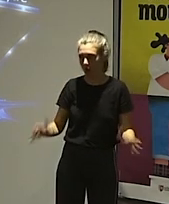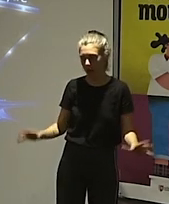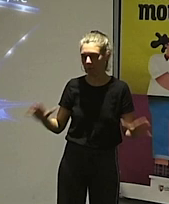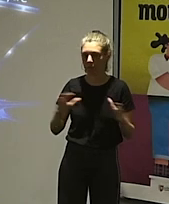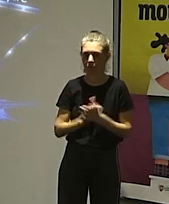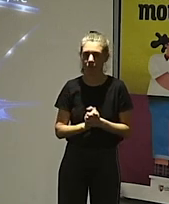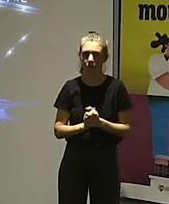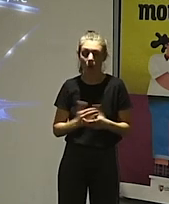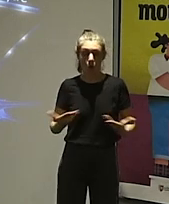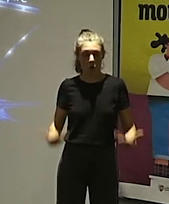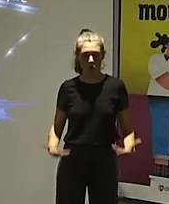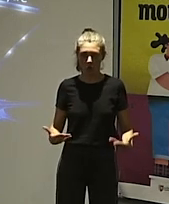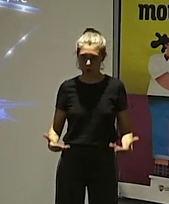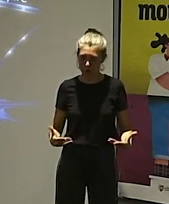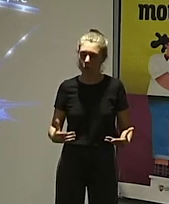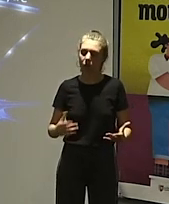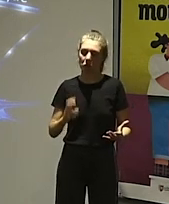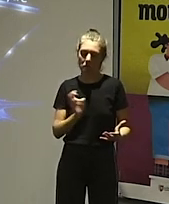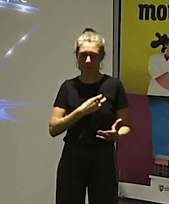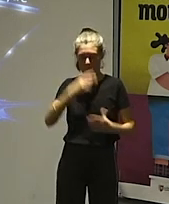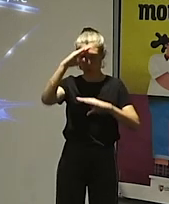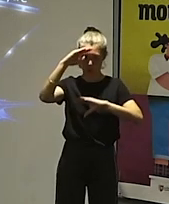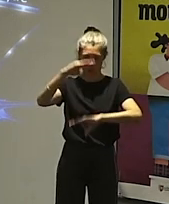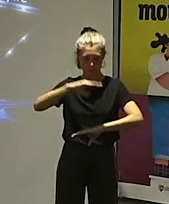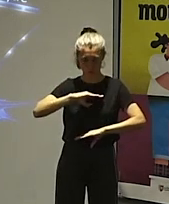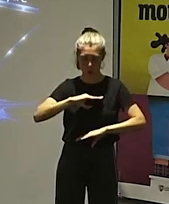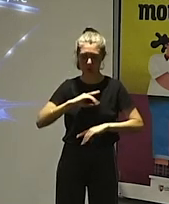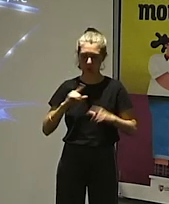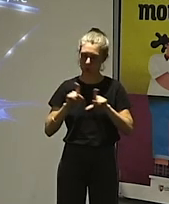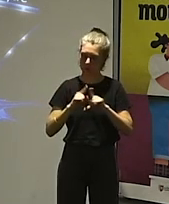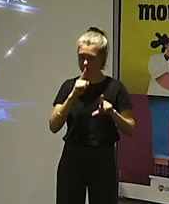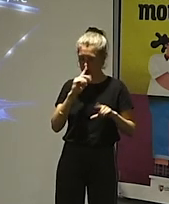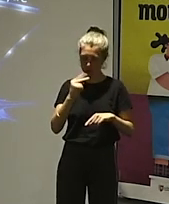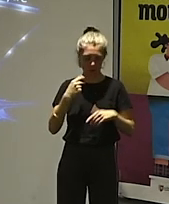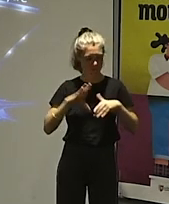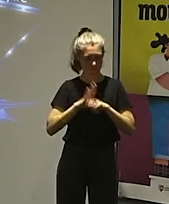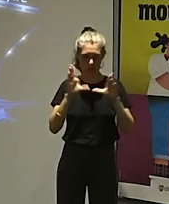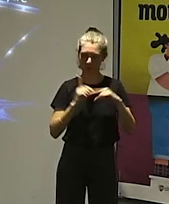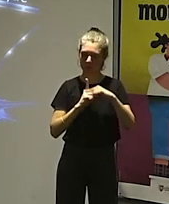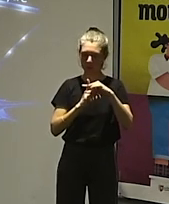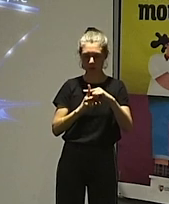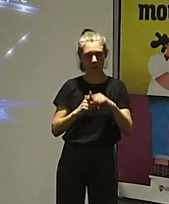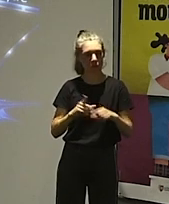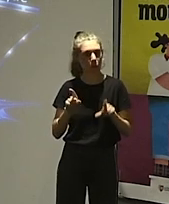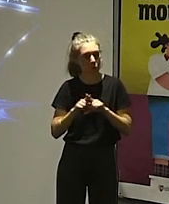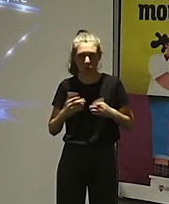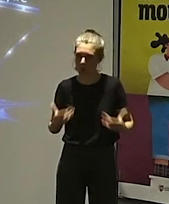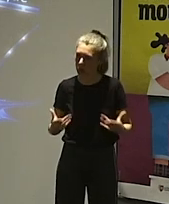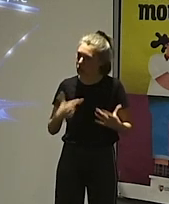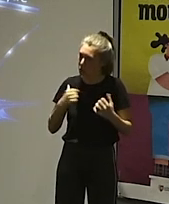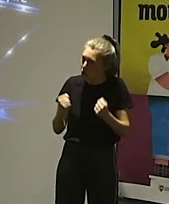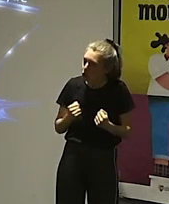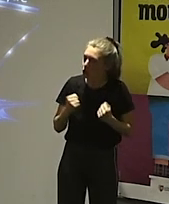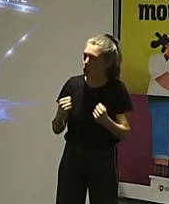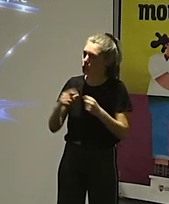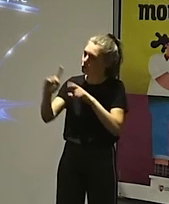Aujourd'hui, j'ai confiance en moi, j'ai retrouvé une image positive de moi, je vais vers les autres, je me sens